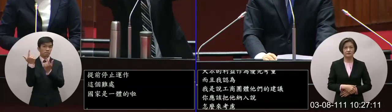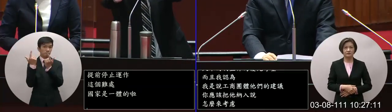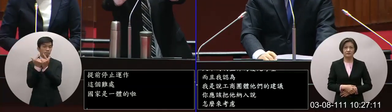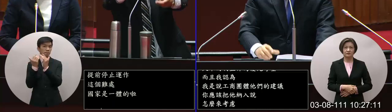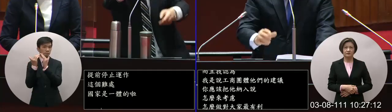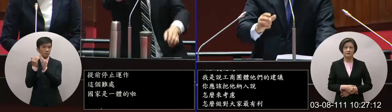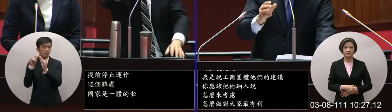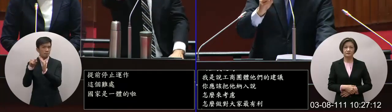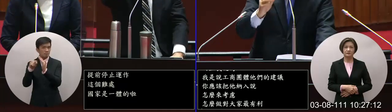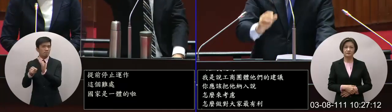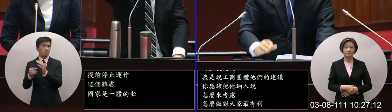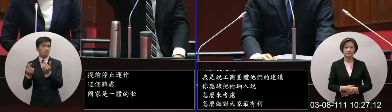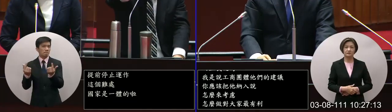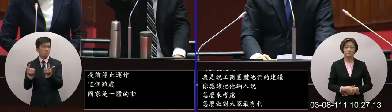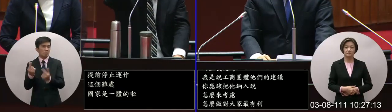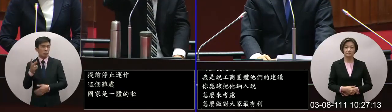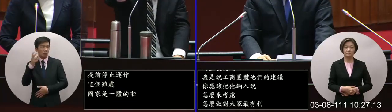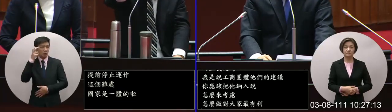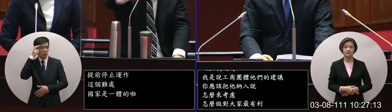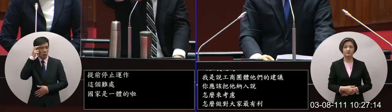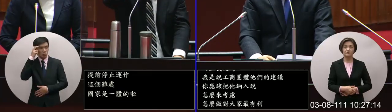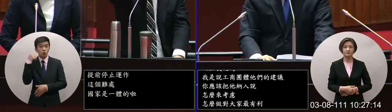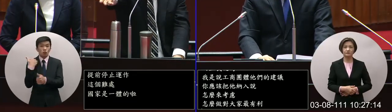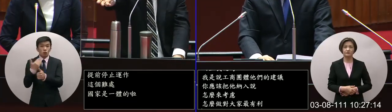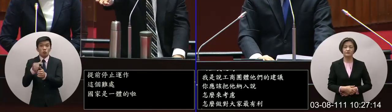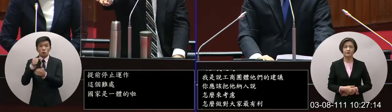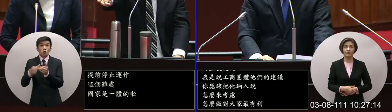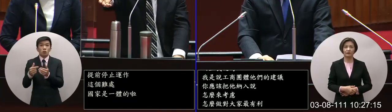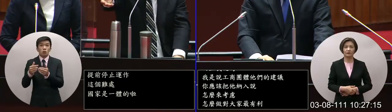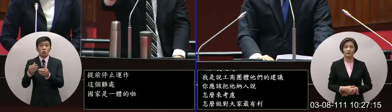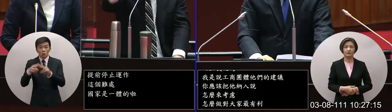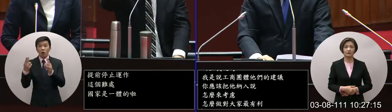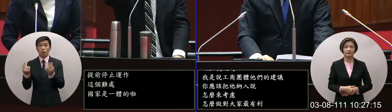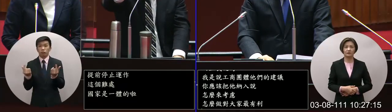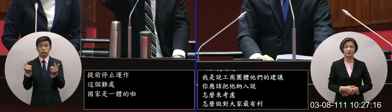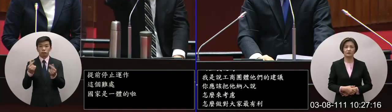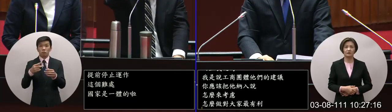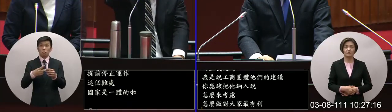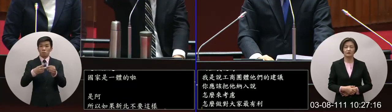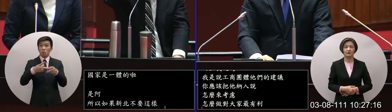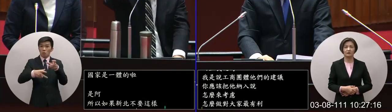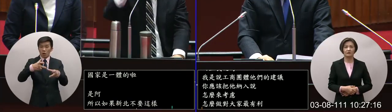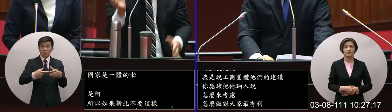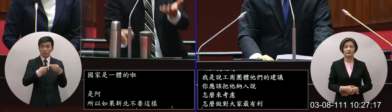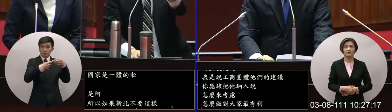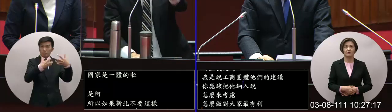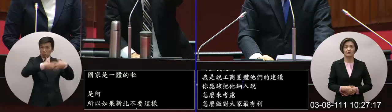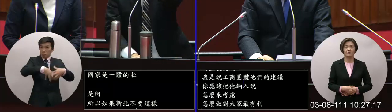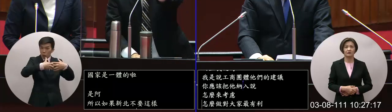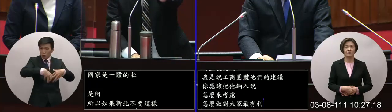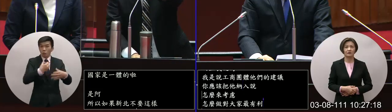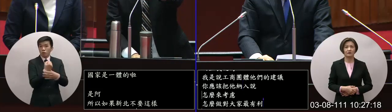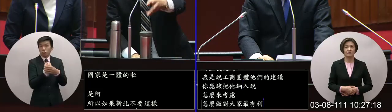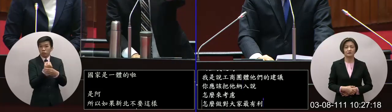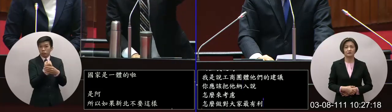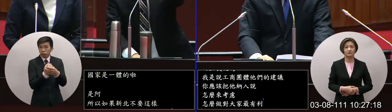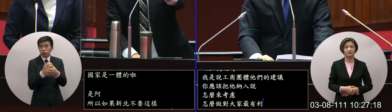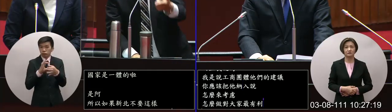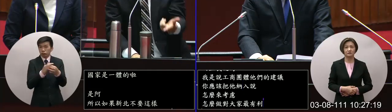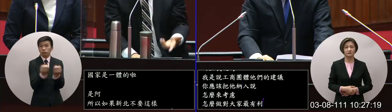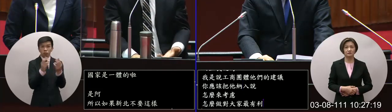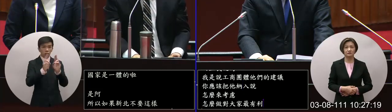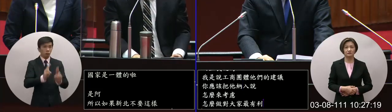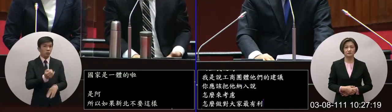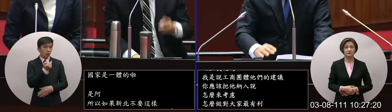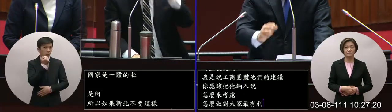那核二机不用提前一年停机呢？核二厂的一号机，那刚刚提前